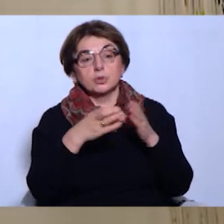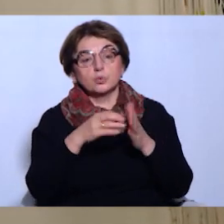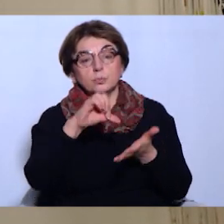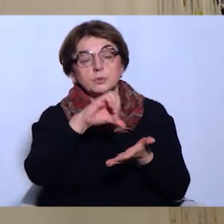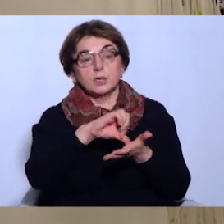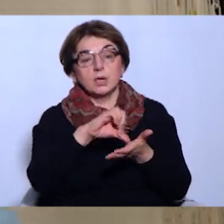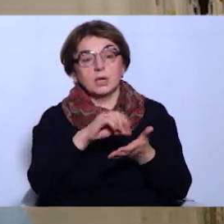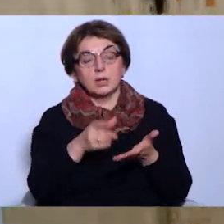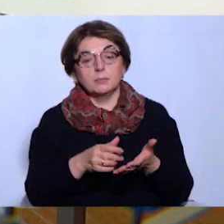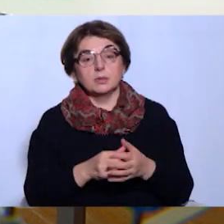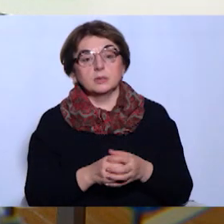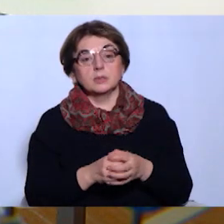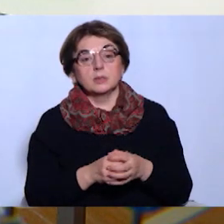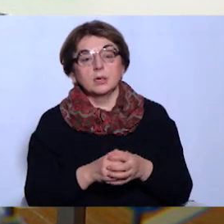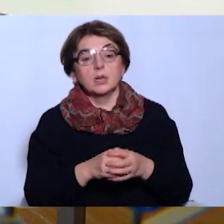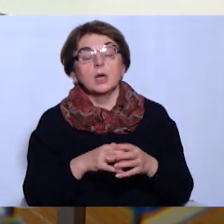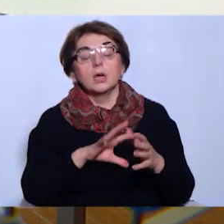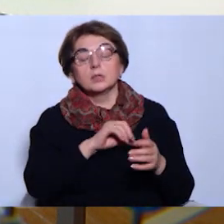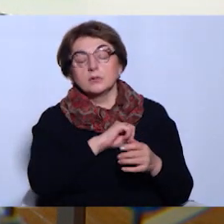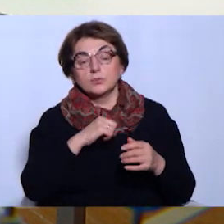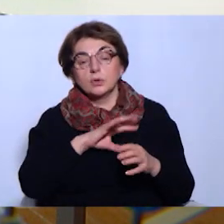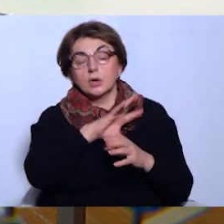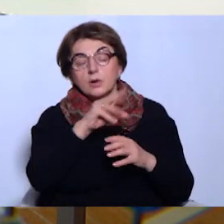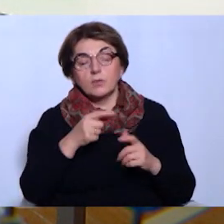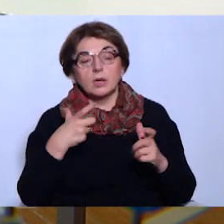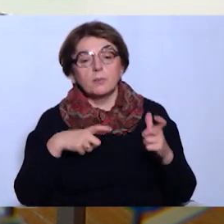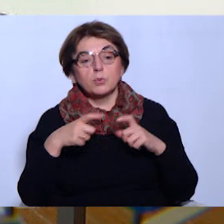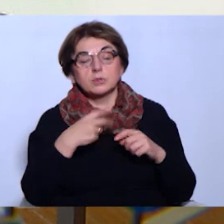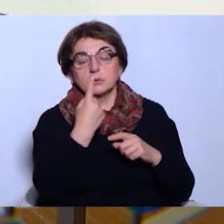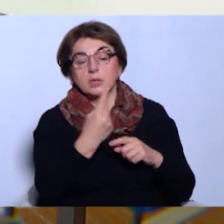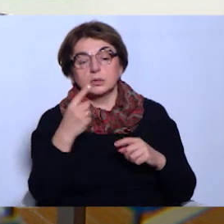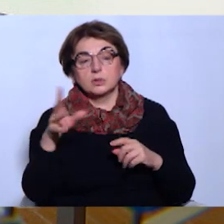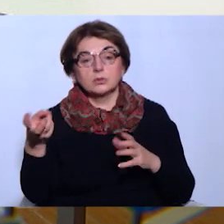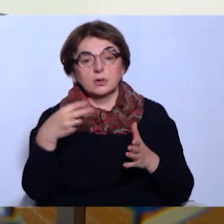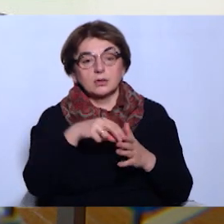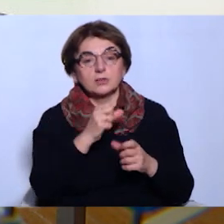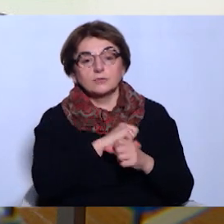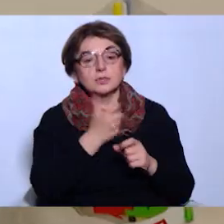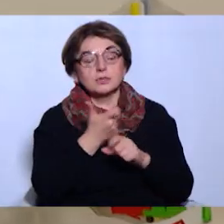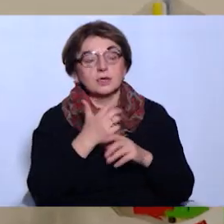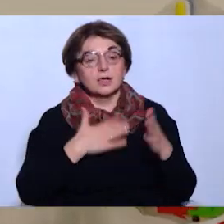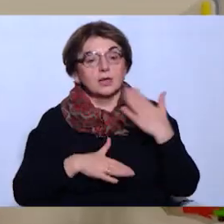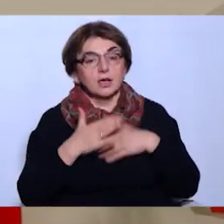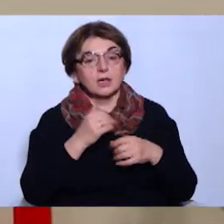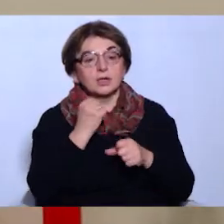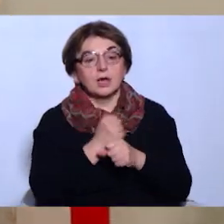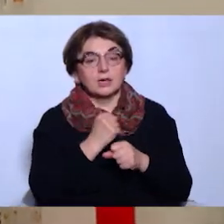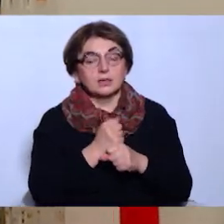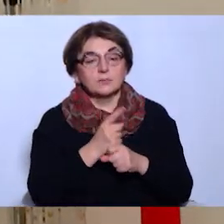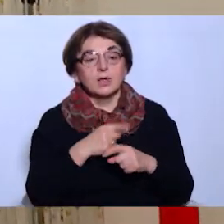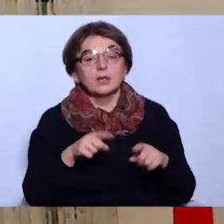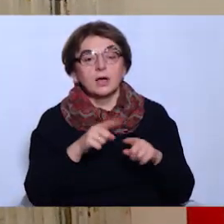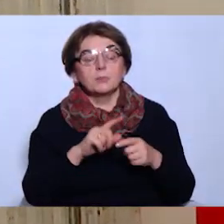ელემენტია. და ასე შემდეგ, ყველა მოსწავლე სათითაოდ იღებს ბარათს და მინდა გითხრა, რომ ძალიან დიდი ხალისით ვაკეთებთ ამ